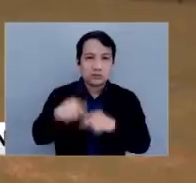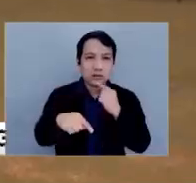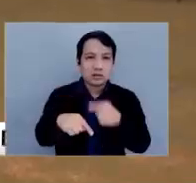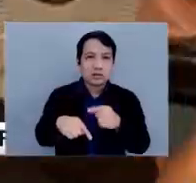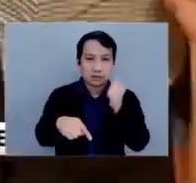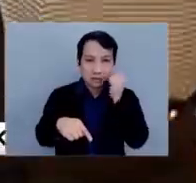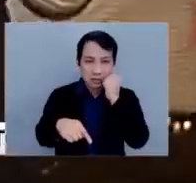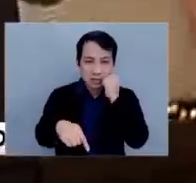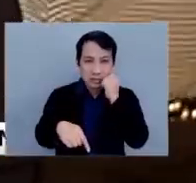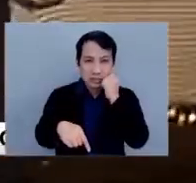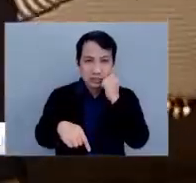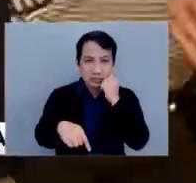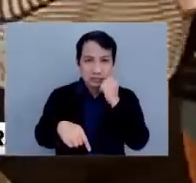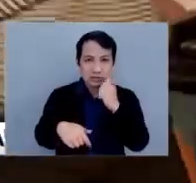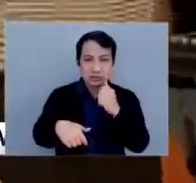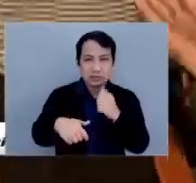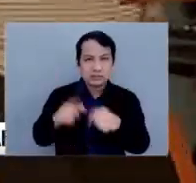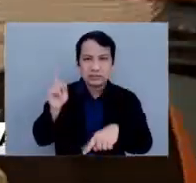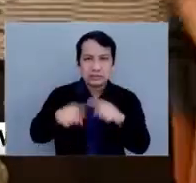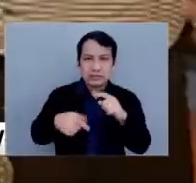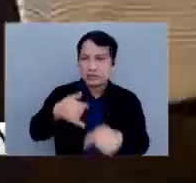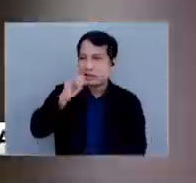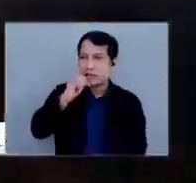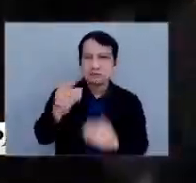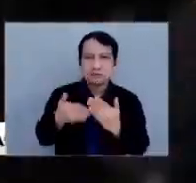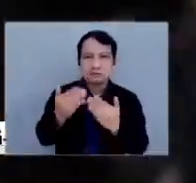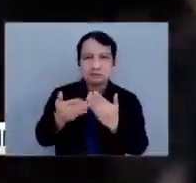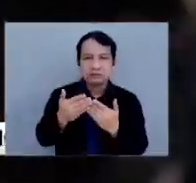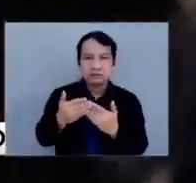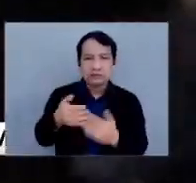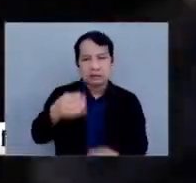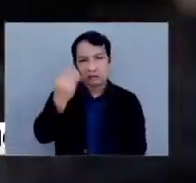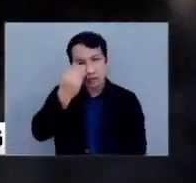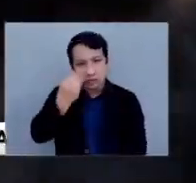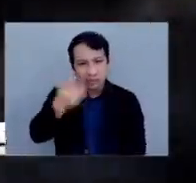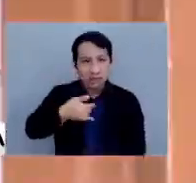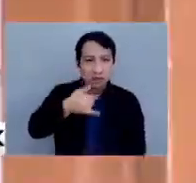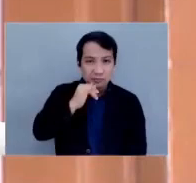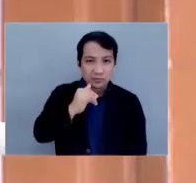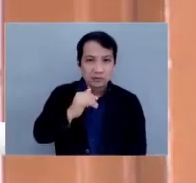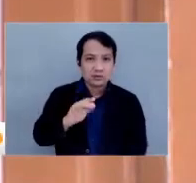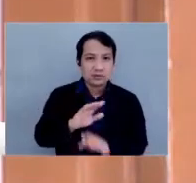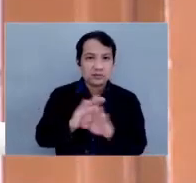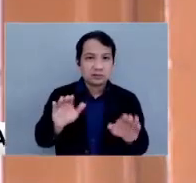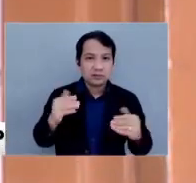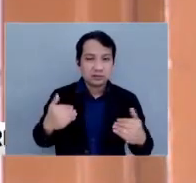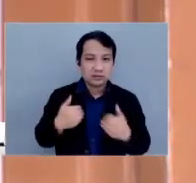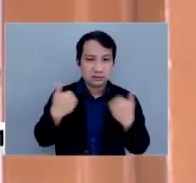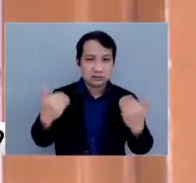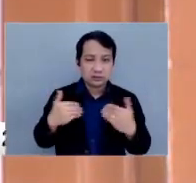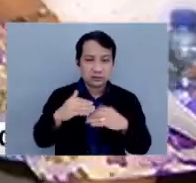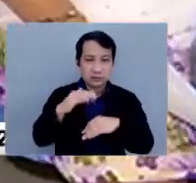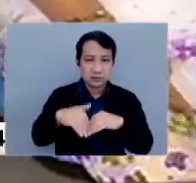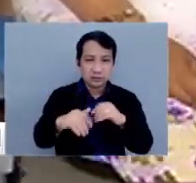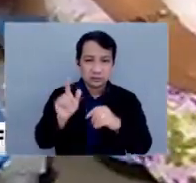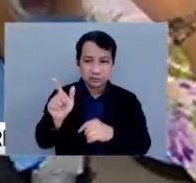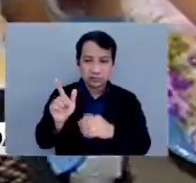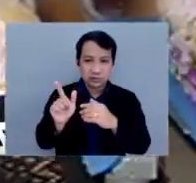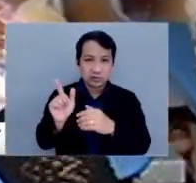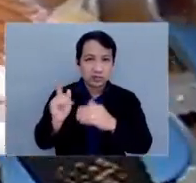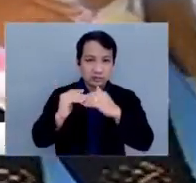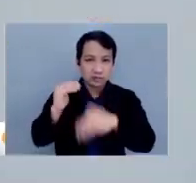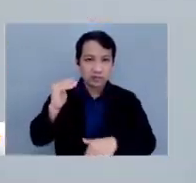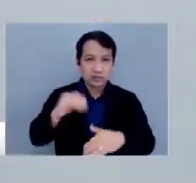na tolerance nito o yung mga hindi basta-basta nalalasing. Hindi inirekomenda ang pag-inom ng alak sa mga edad 20 pababa, mga